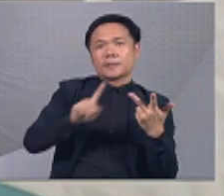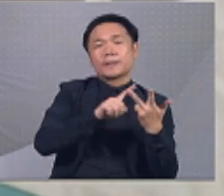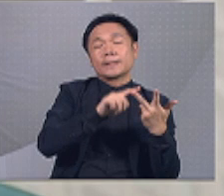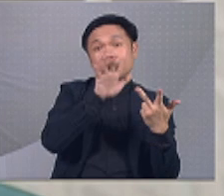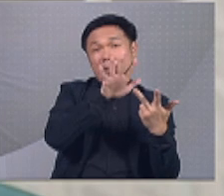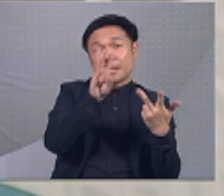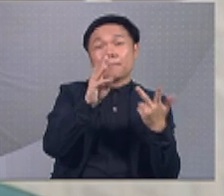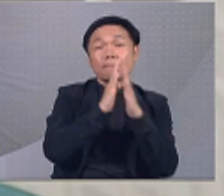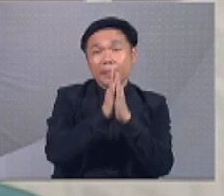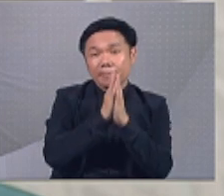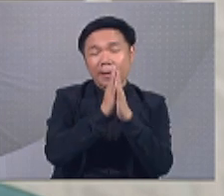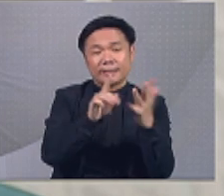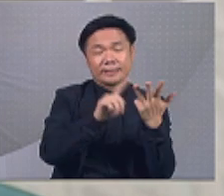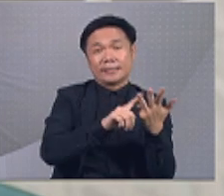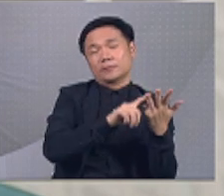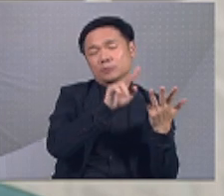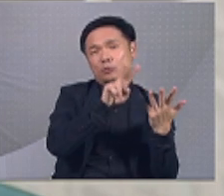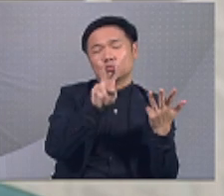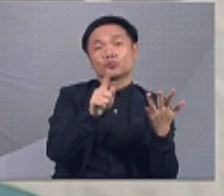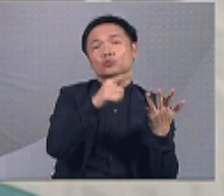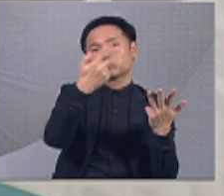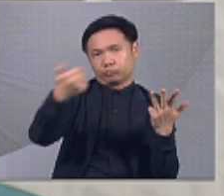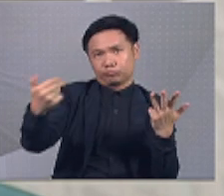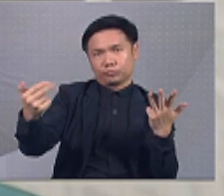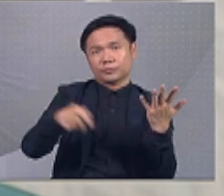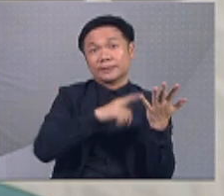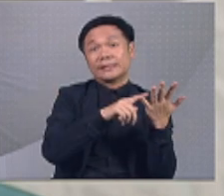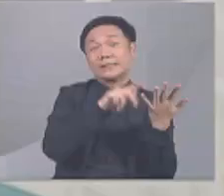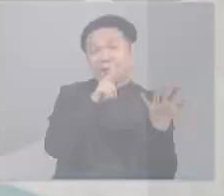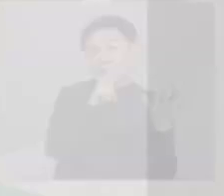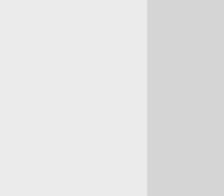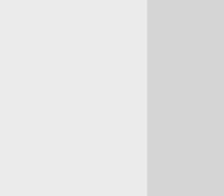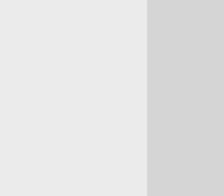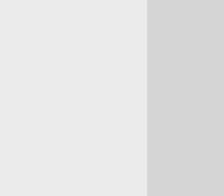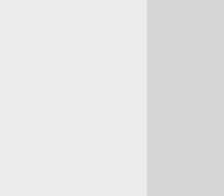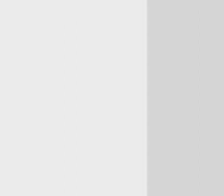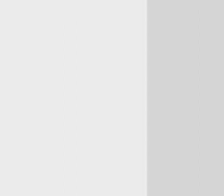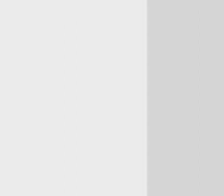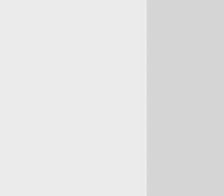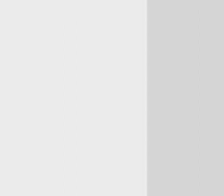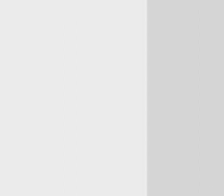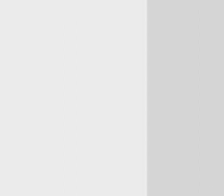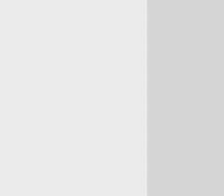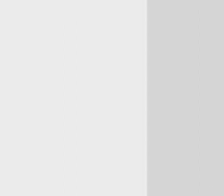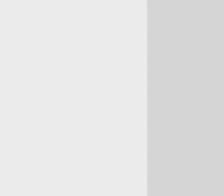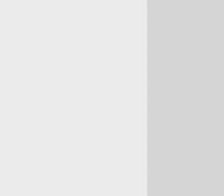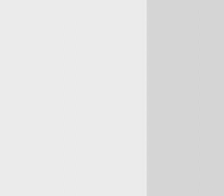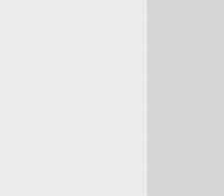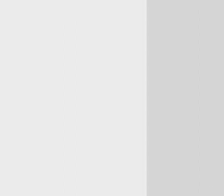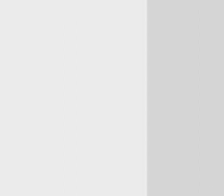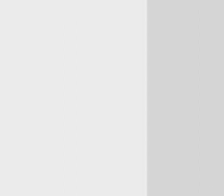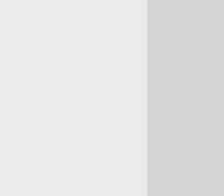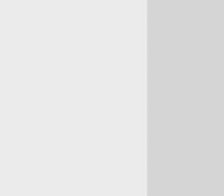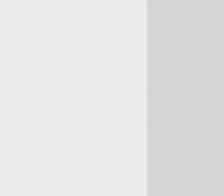21 kiss warga Indonesia 3q sebagai India dan satu kiswa gb6 ingini